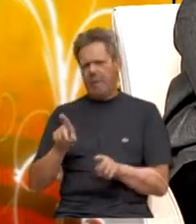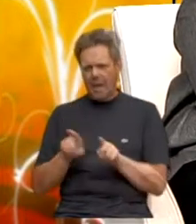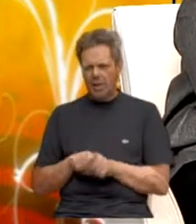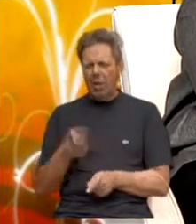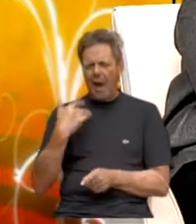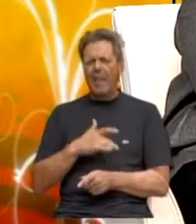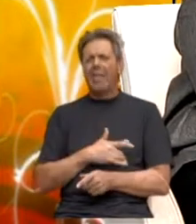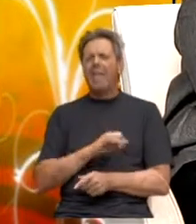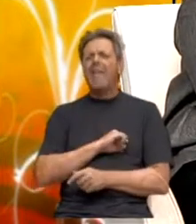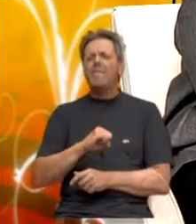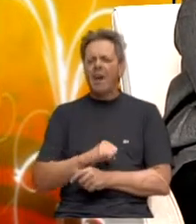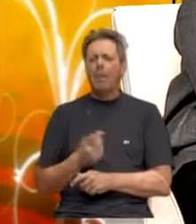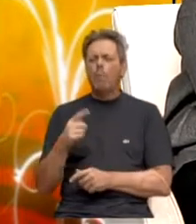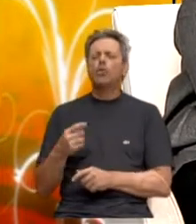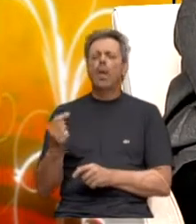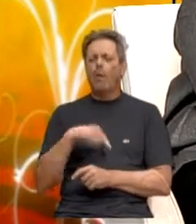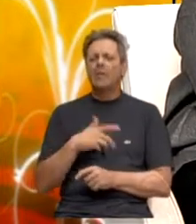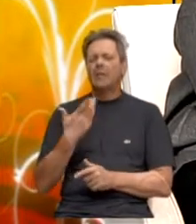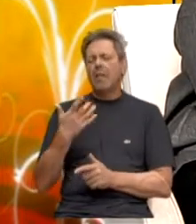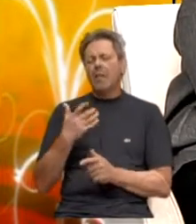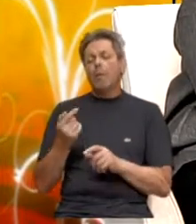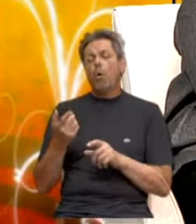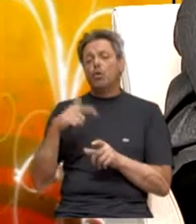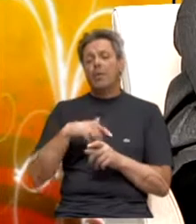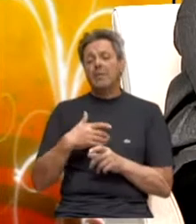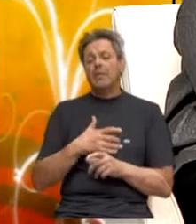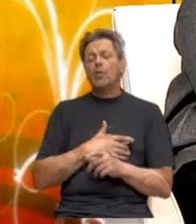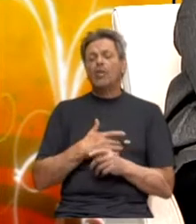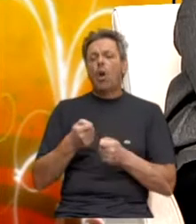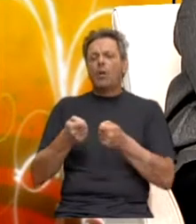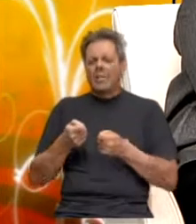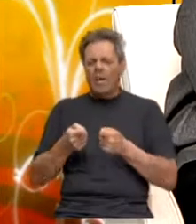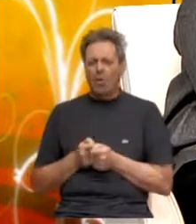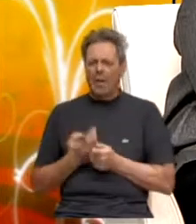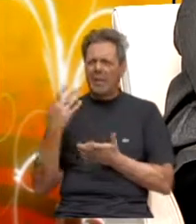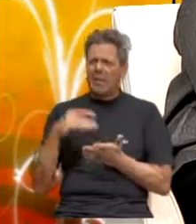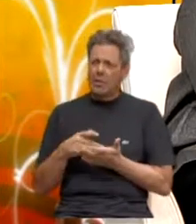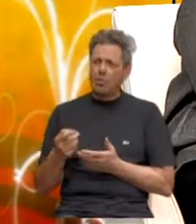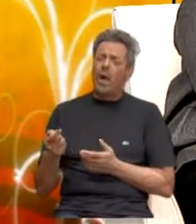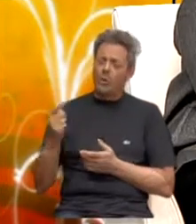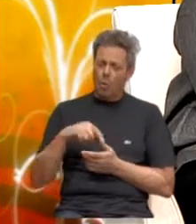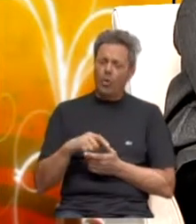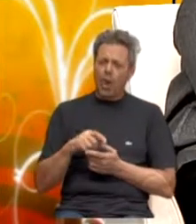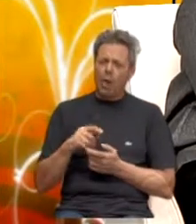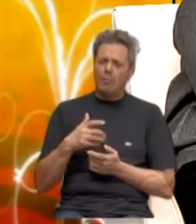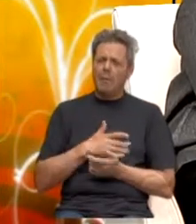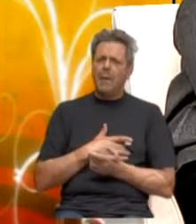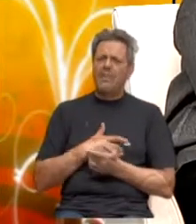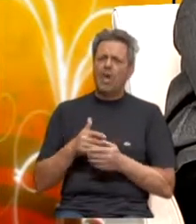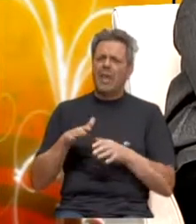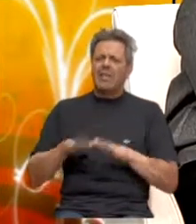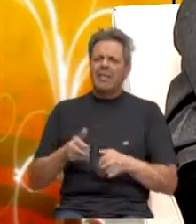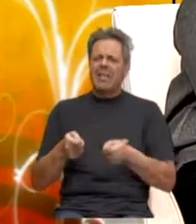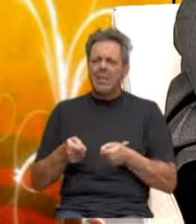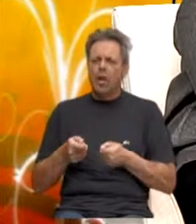srčani infarkt vrlo često može dovesti do srčanog zastoja. 9000 osoba koliko svake godine doživi srčani zastoj u